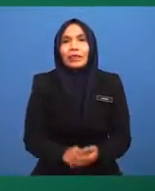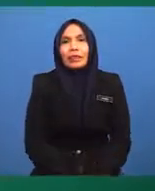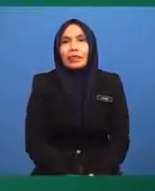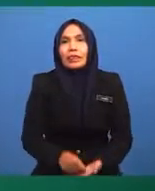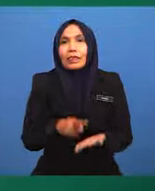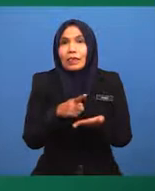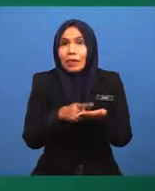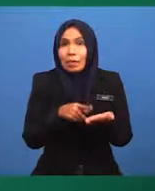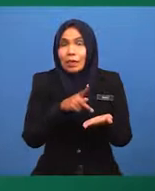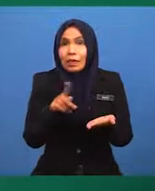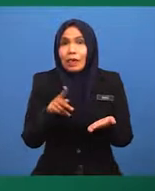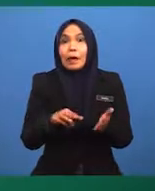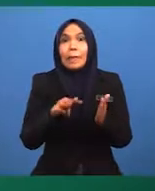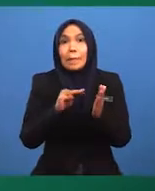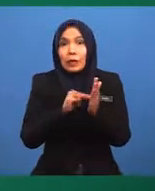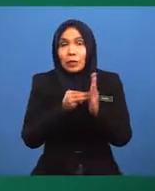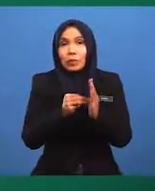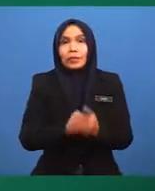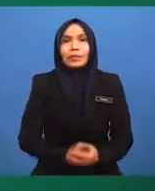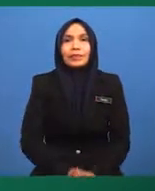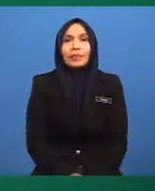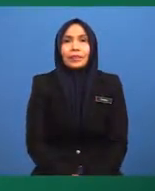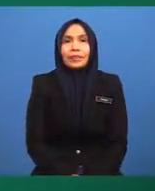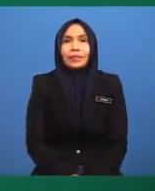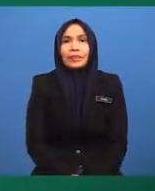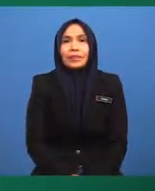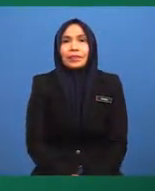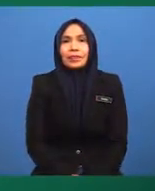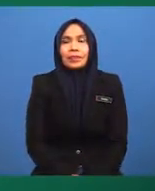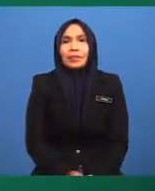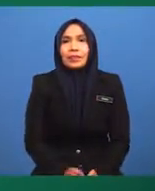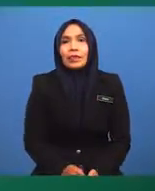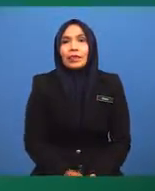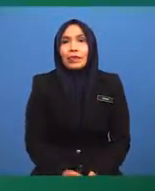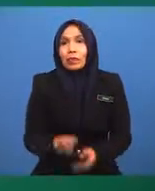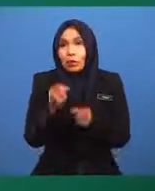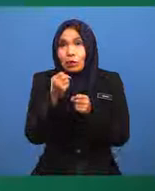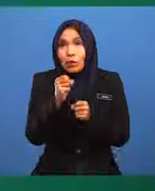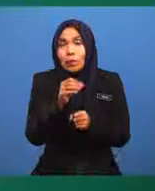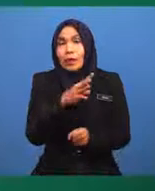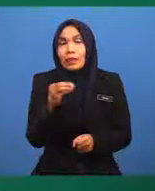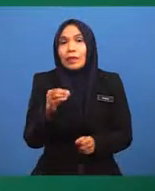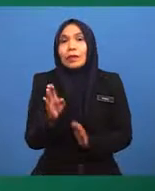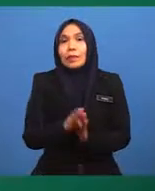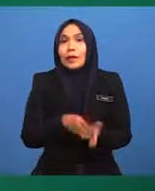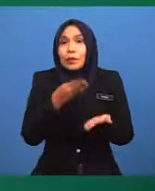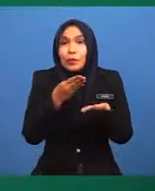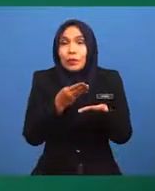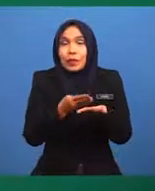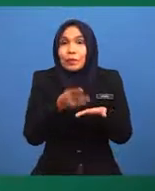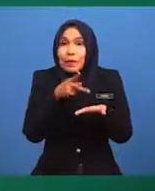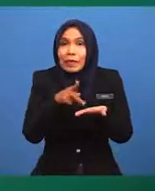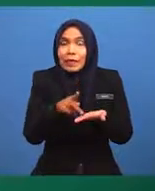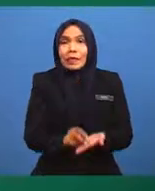maksud nilai hemat tinggi? Beradab sopan dan berbudi pekerti